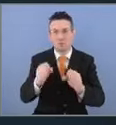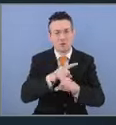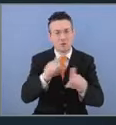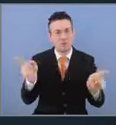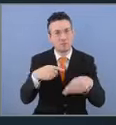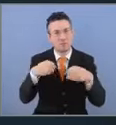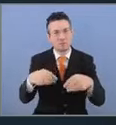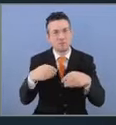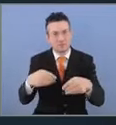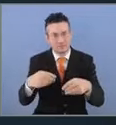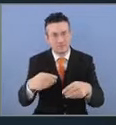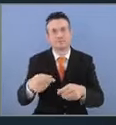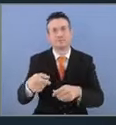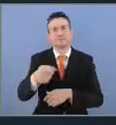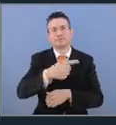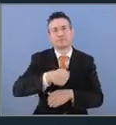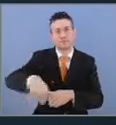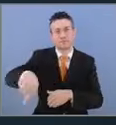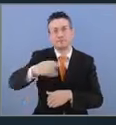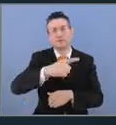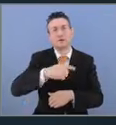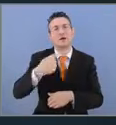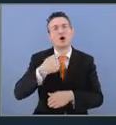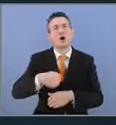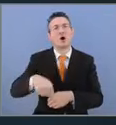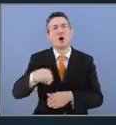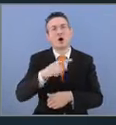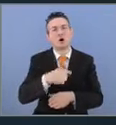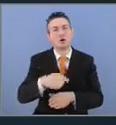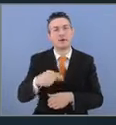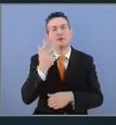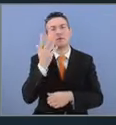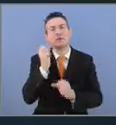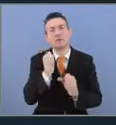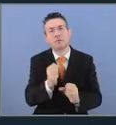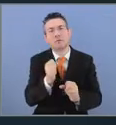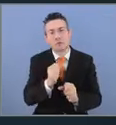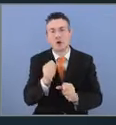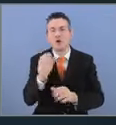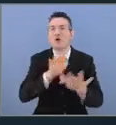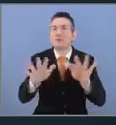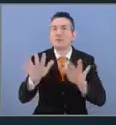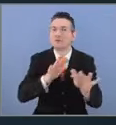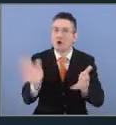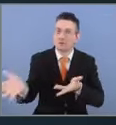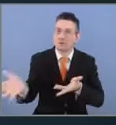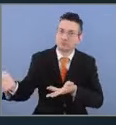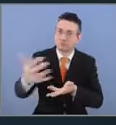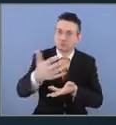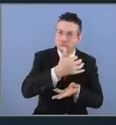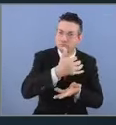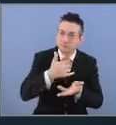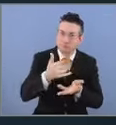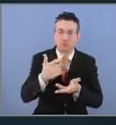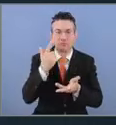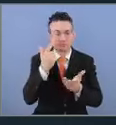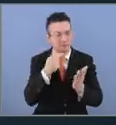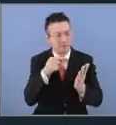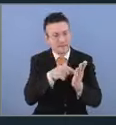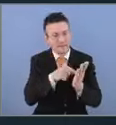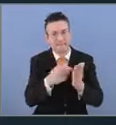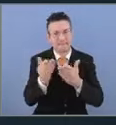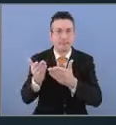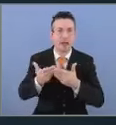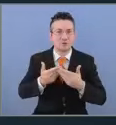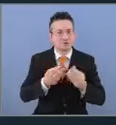e quindi consentire a noi di raccogliere quelle indicazioni fondamentali che ci possono aiutare a disegnare, anzi che ci aiuteranno a disegnare le